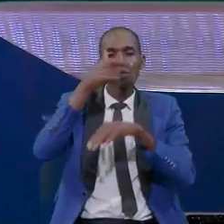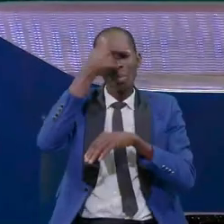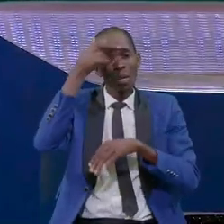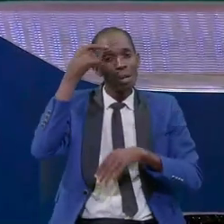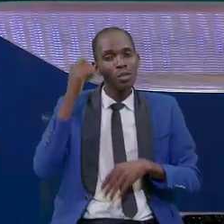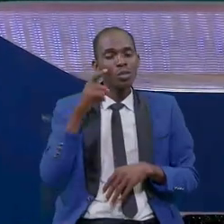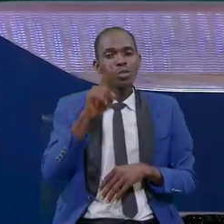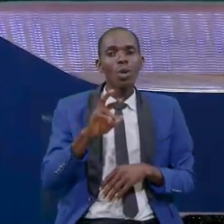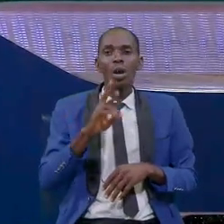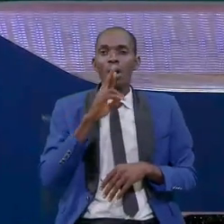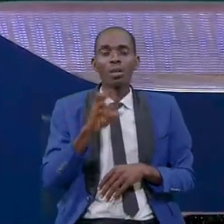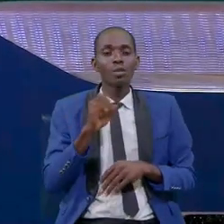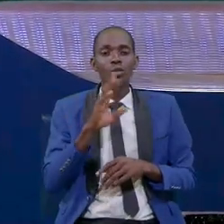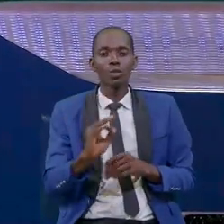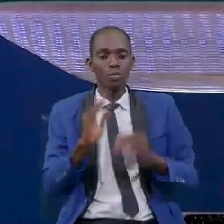ciel, parce que